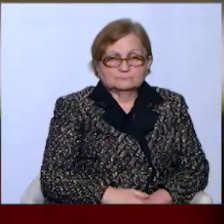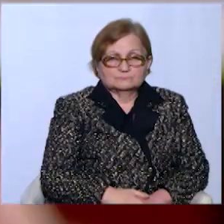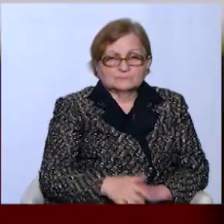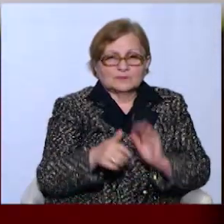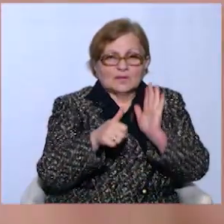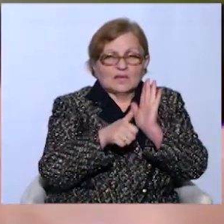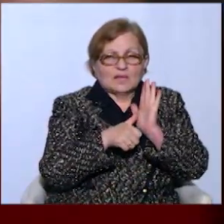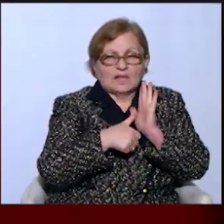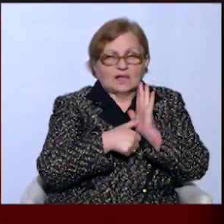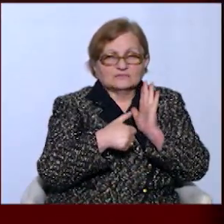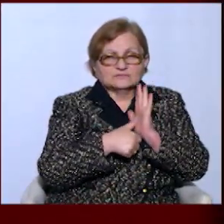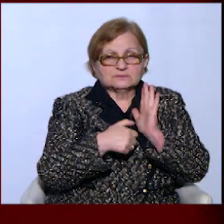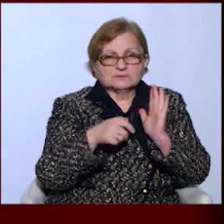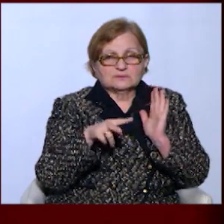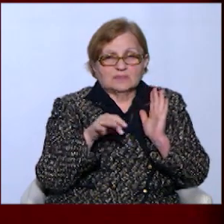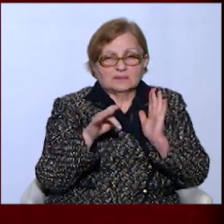6 ლარი.